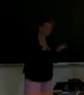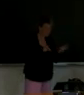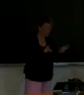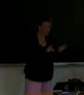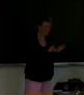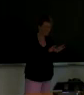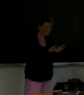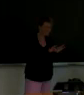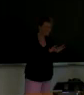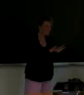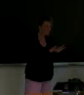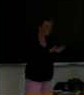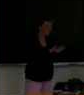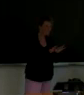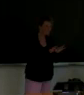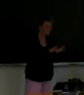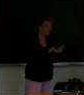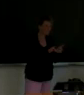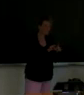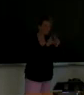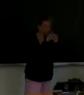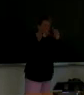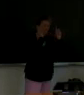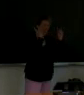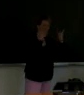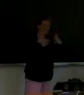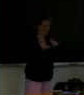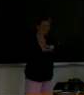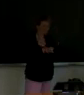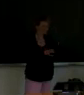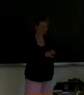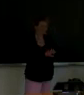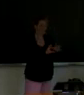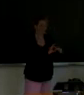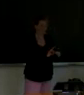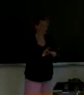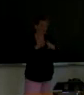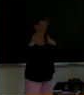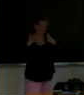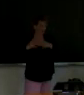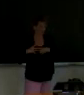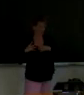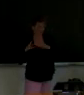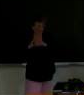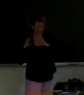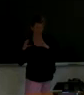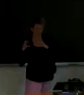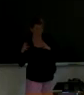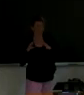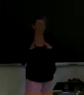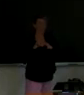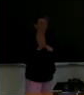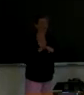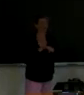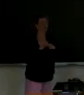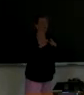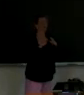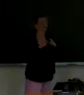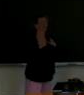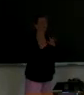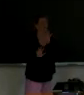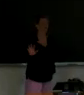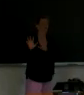originalità secondo una laurea interclasse che fa riferimento sia alla parte industriale sia la parte dell'ingegneria